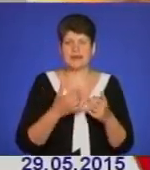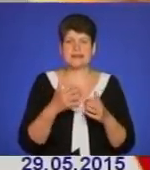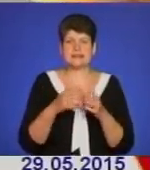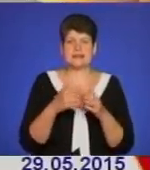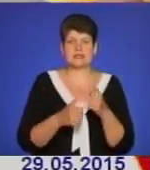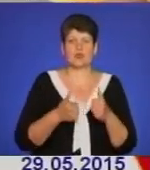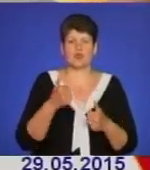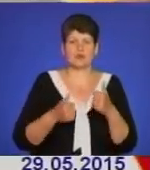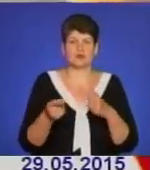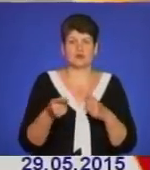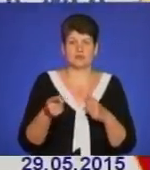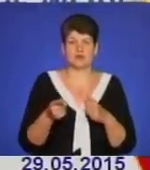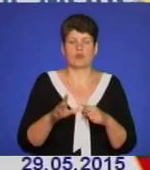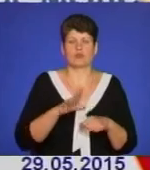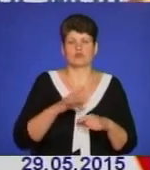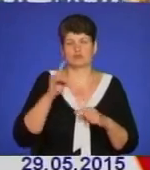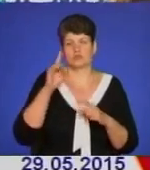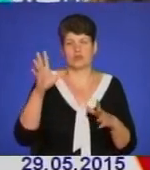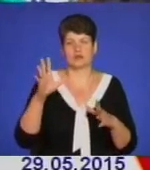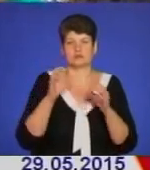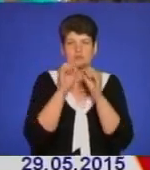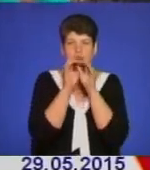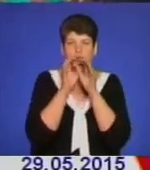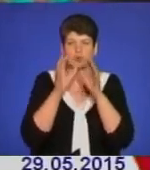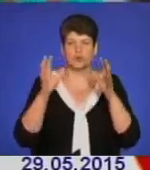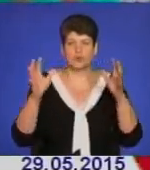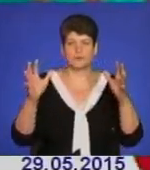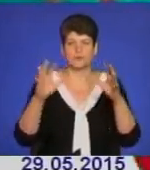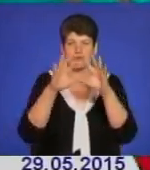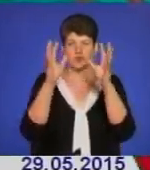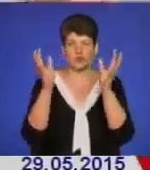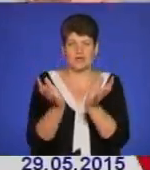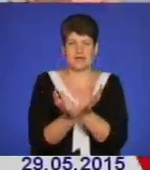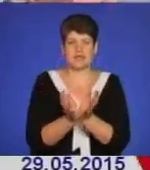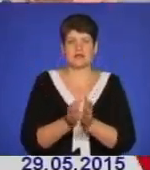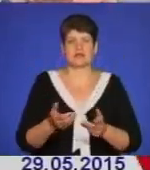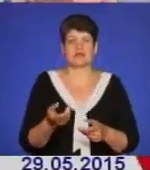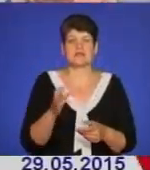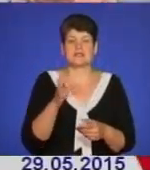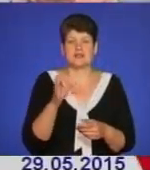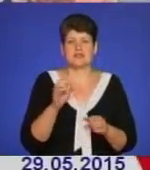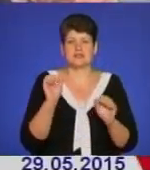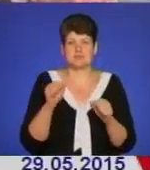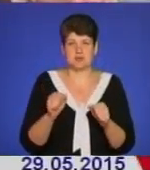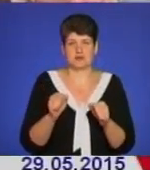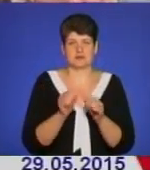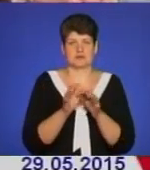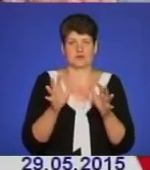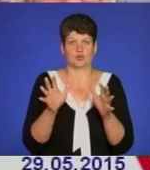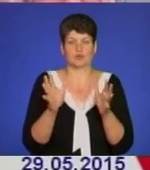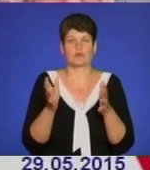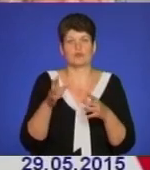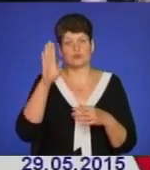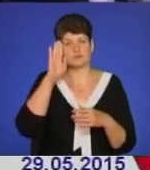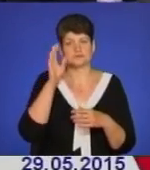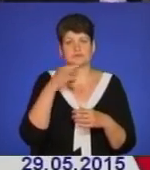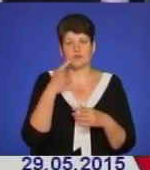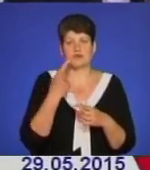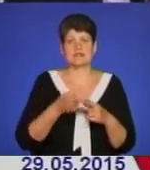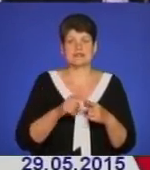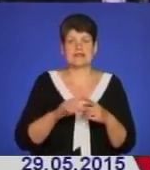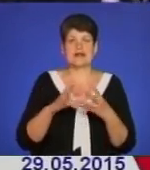для тернополян популярним був надування повітряних кульок. Лише Сергій з усіх бажаючих зумів надути кульку. Чоловік каже, що це